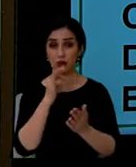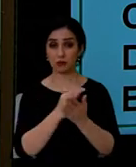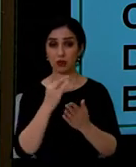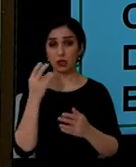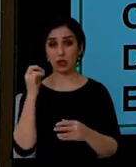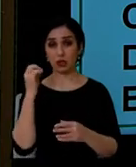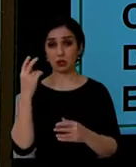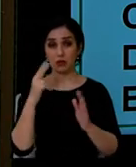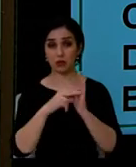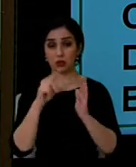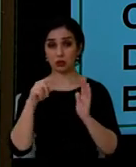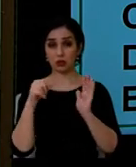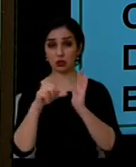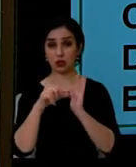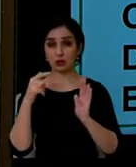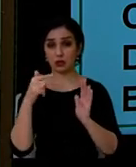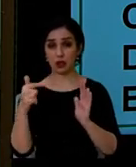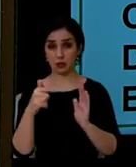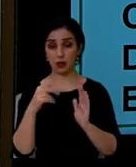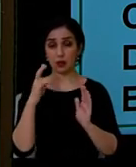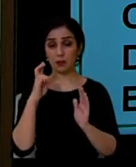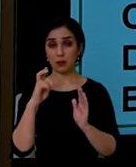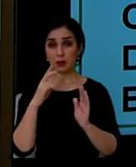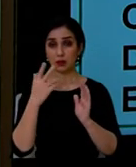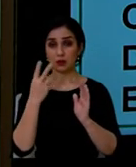А. 8,06 граммов. Б.